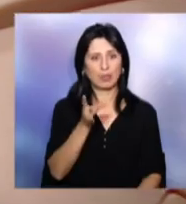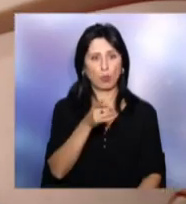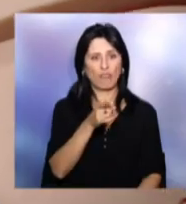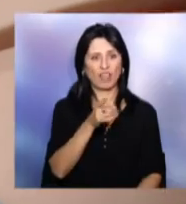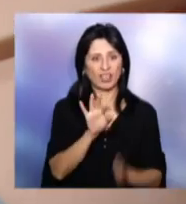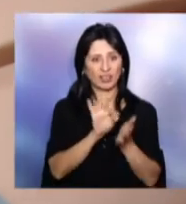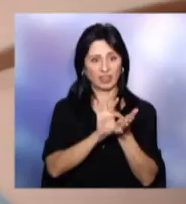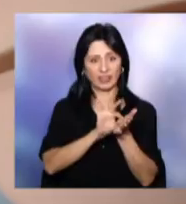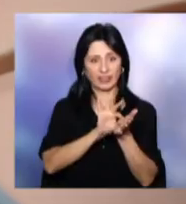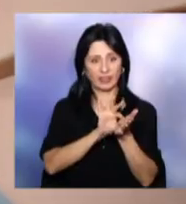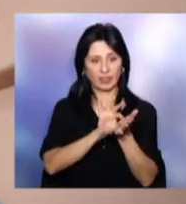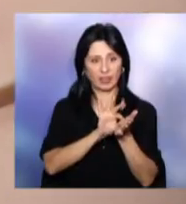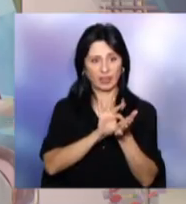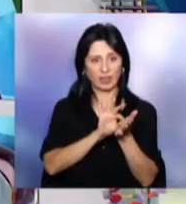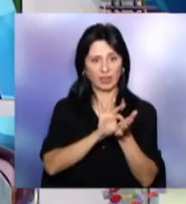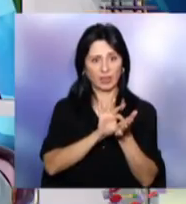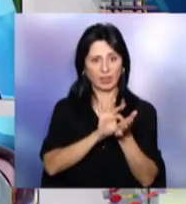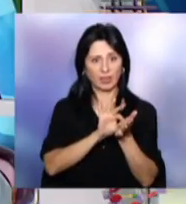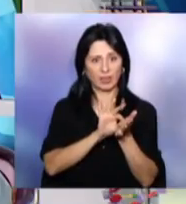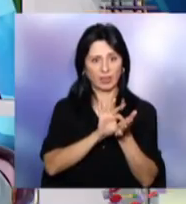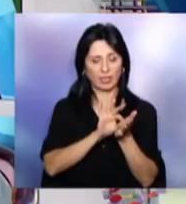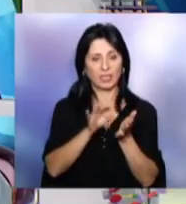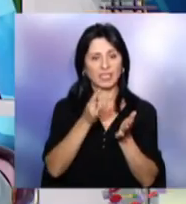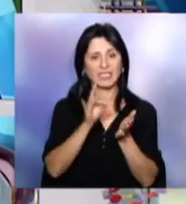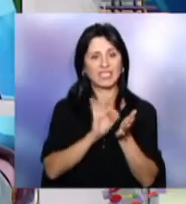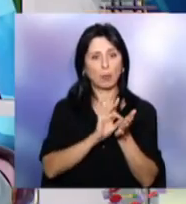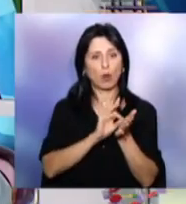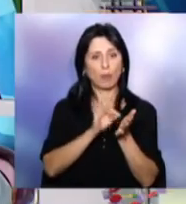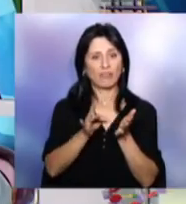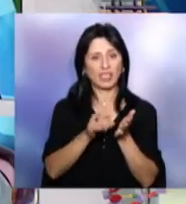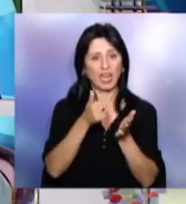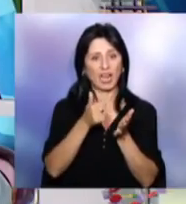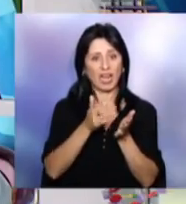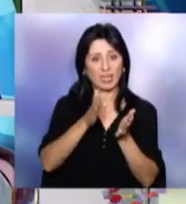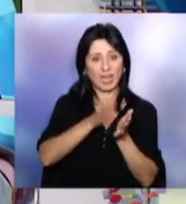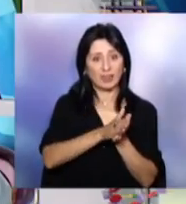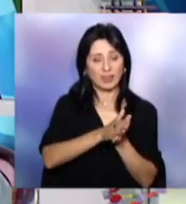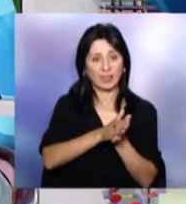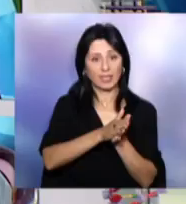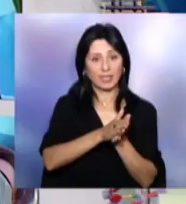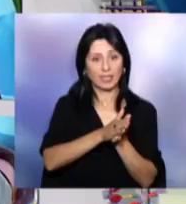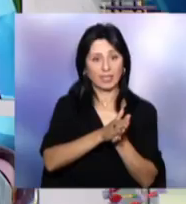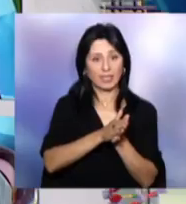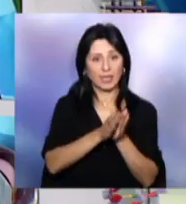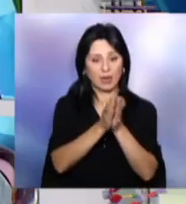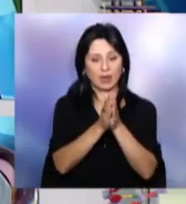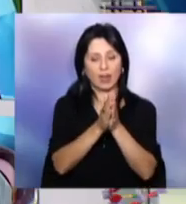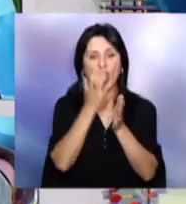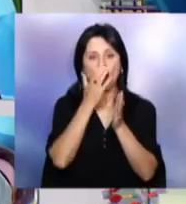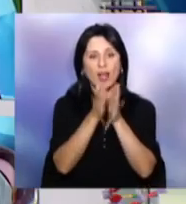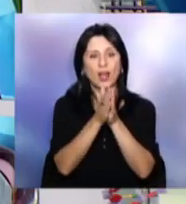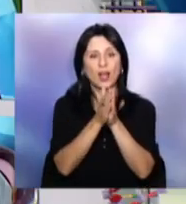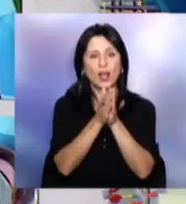რომელსაც ხსნით. მაგრამ შეგვიძლია ეს წებოვნება, რომ კარგი იყოს და კარგად დაემაგროს პაციენტს, ხელით გავათბოთ, რათა